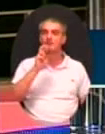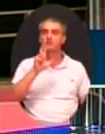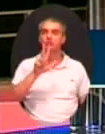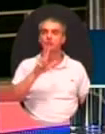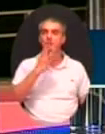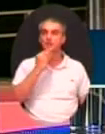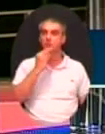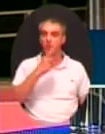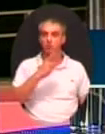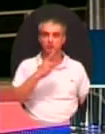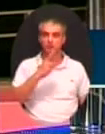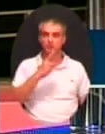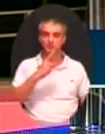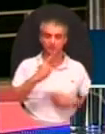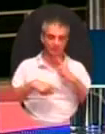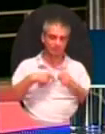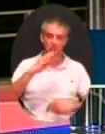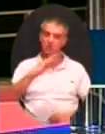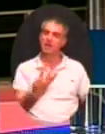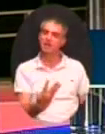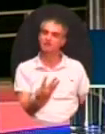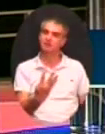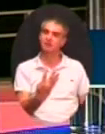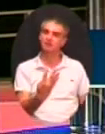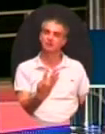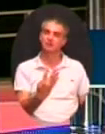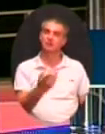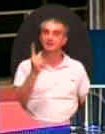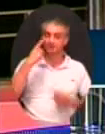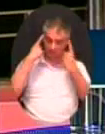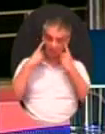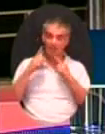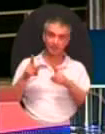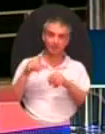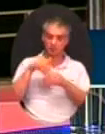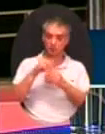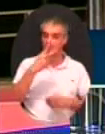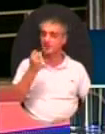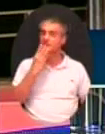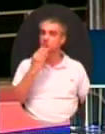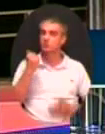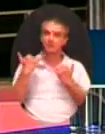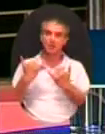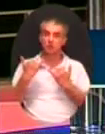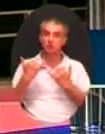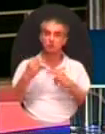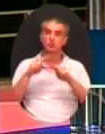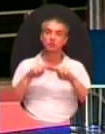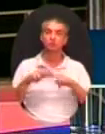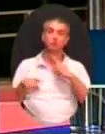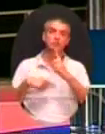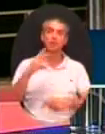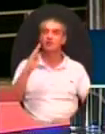48 יהודים בדור הרביעי. אצל החרדים מתוך 200 יהודים כיום יישארו